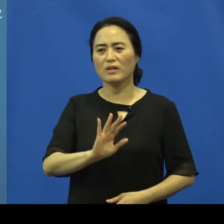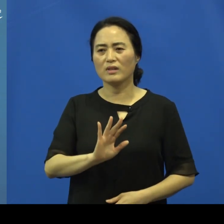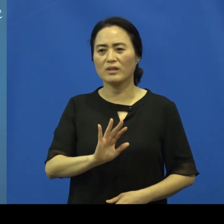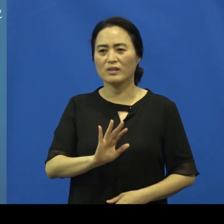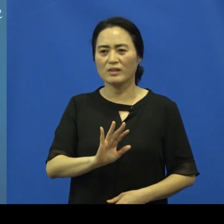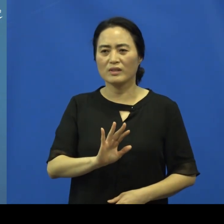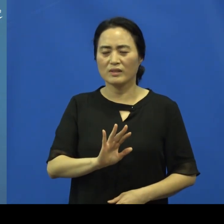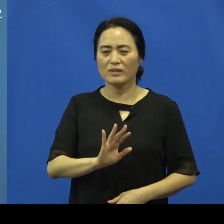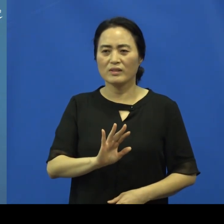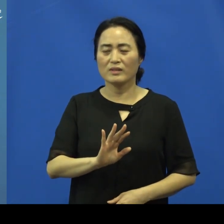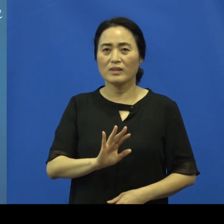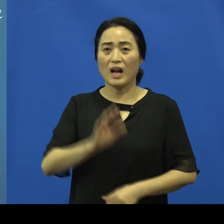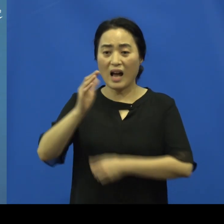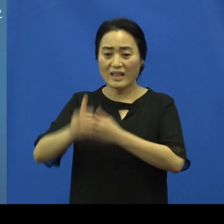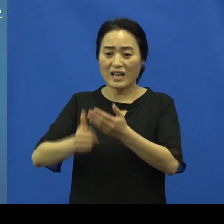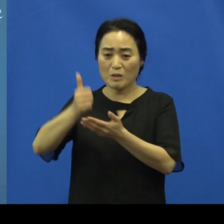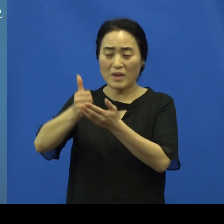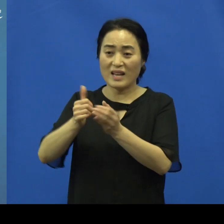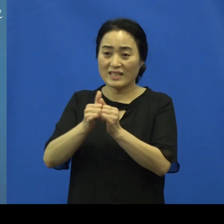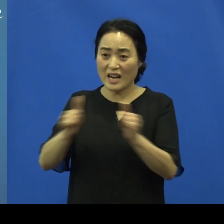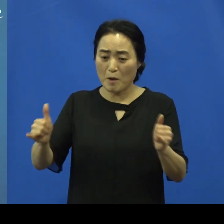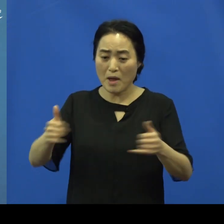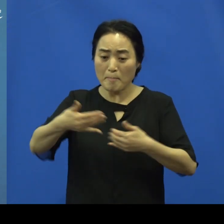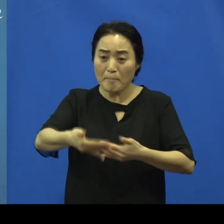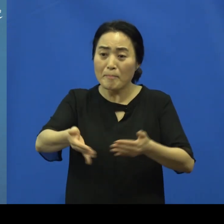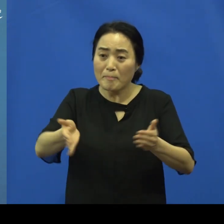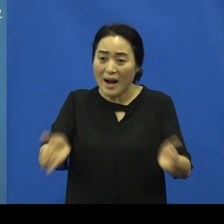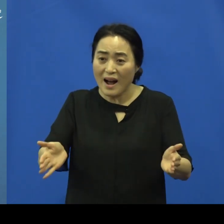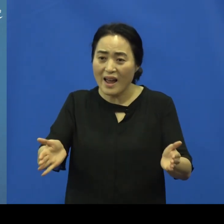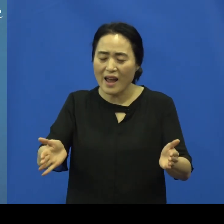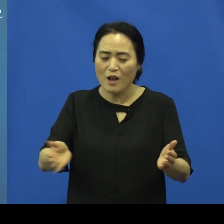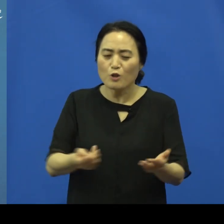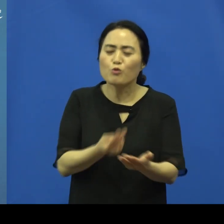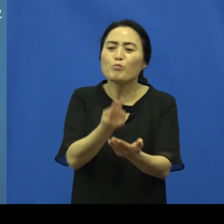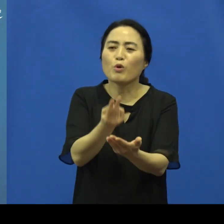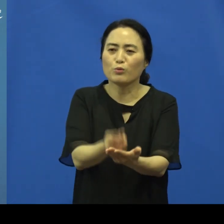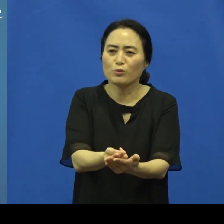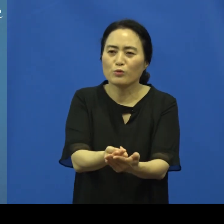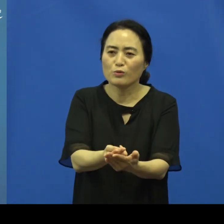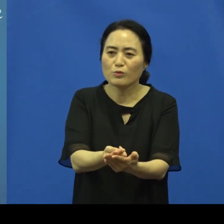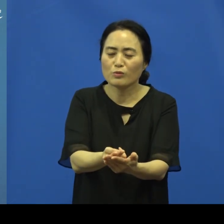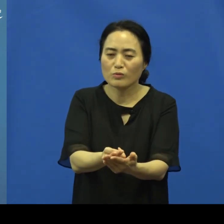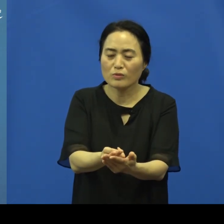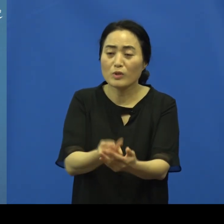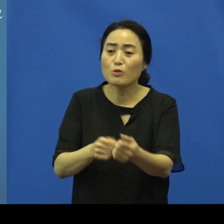시신을 어디에 두었다고요? 하나님의 사람의 방에 눕혀놓았다는 거. 이건 하나님의 역사를 기대하고 있는 거죠.